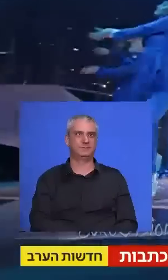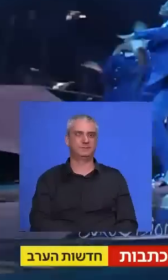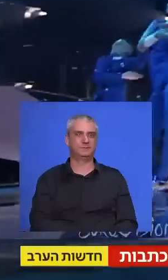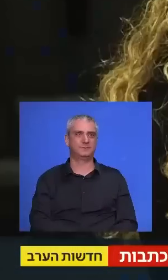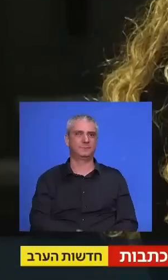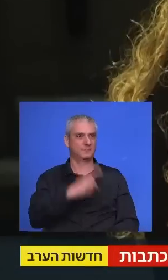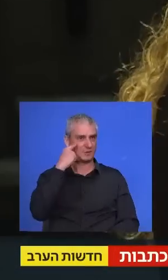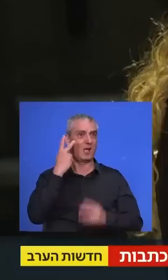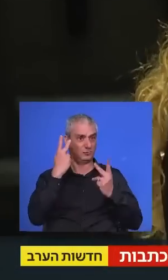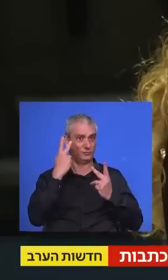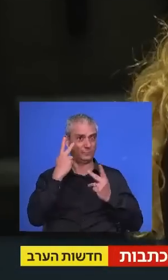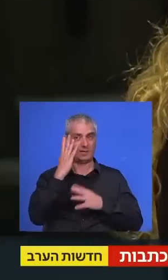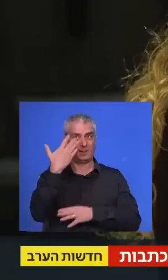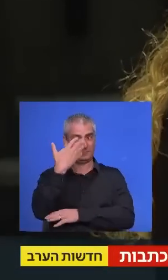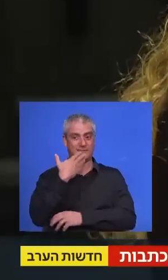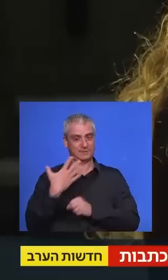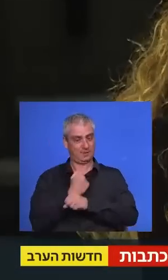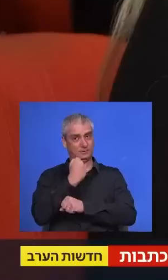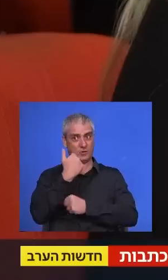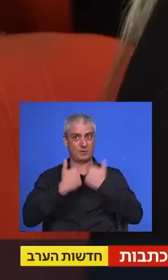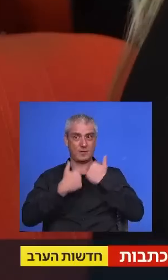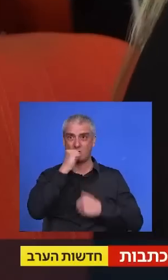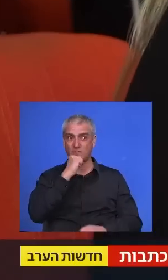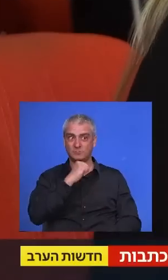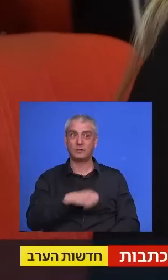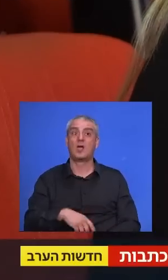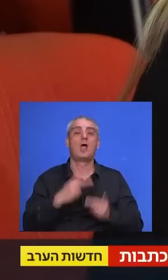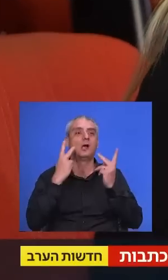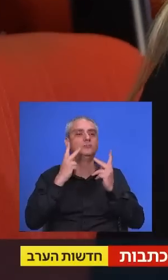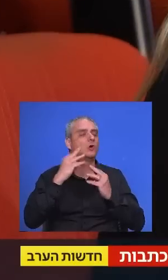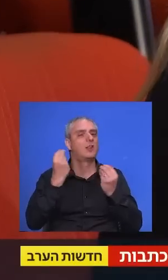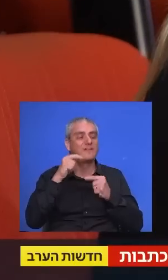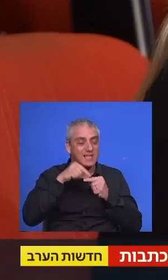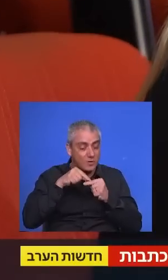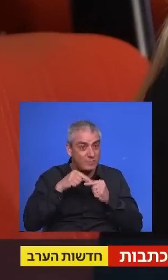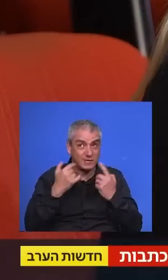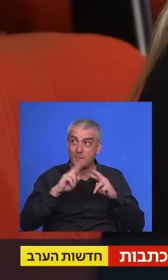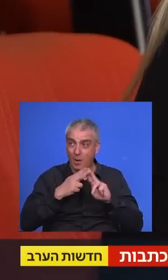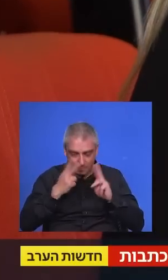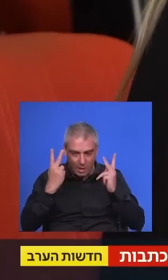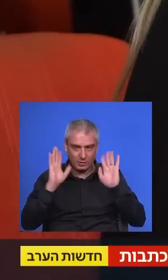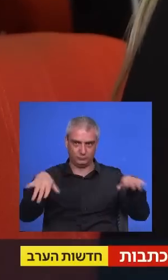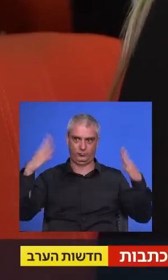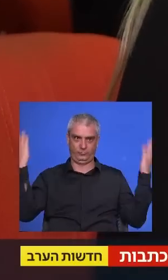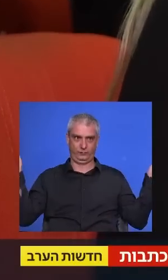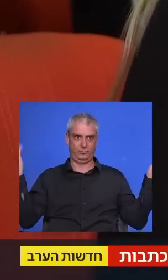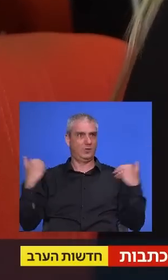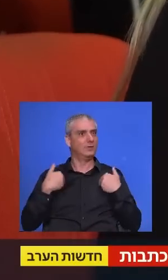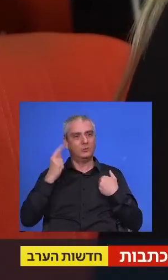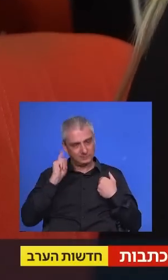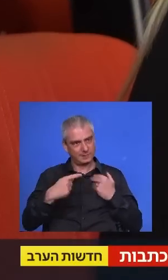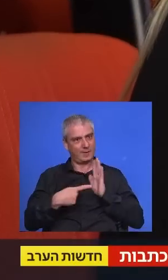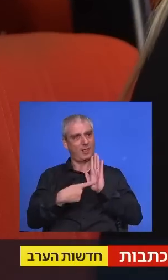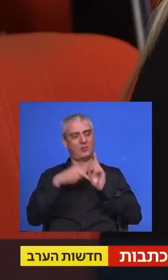שזה חשוב למדינה לזכות באירוויזיון? חשוב לנו כל דבר חיובי היום בעולם. אנחנו צריכים